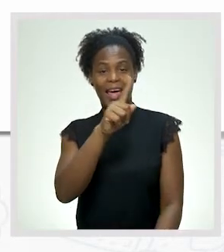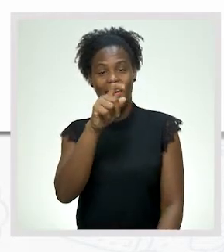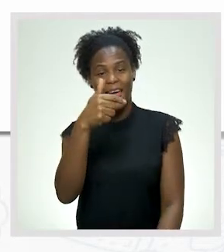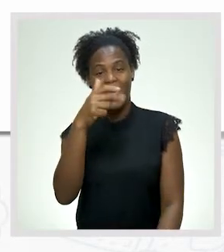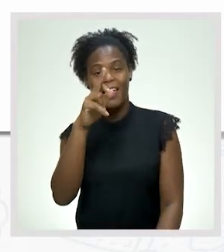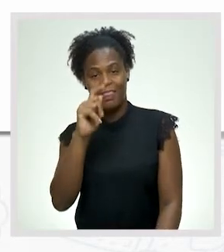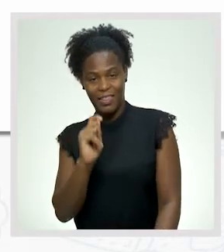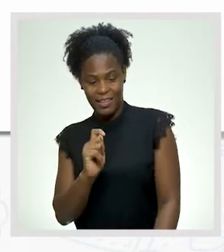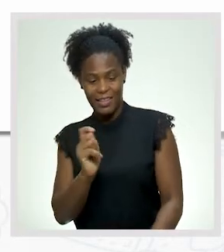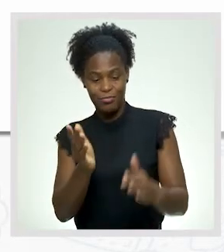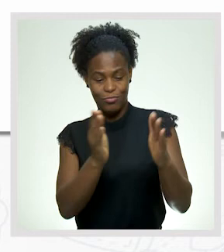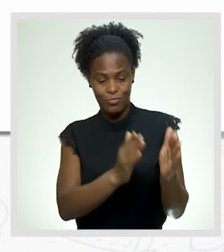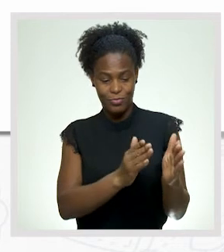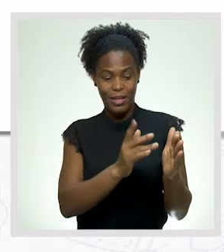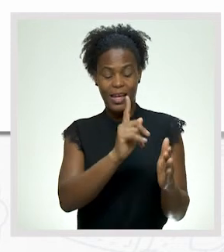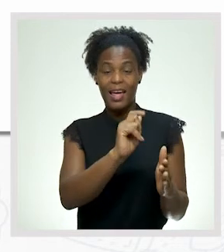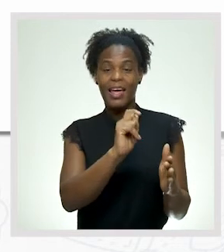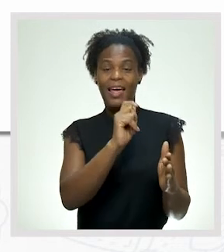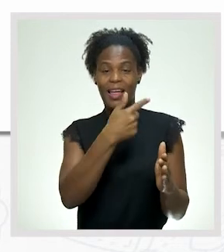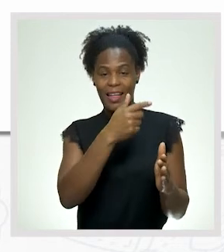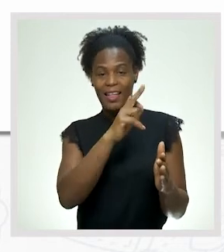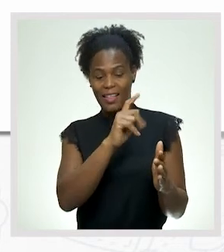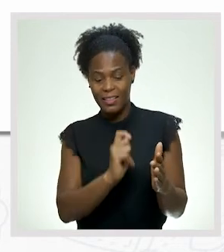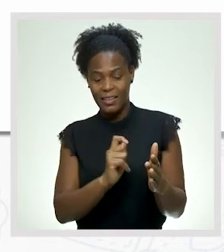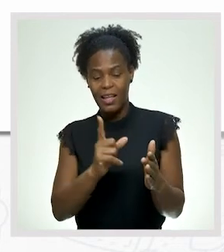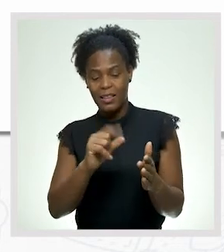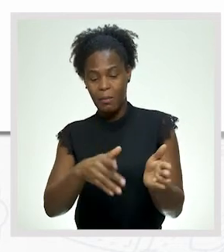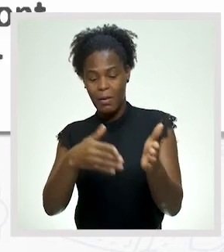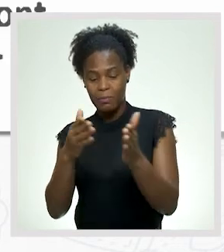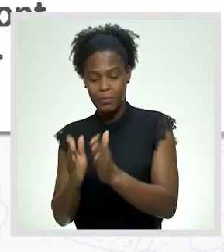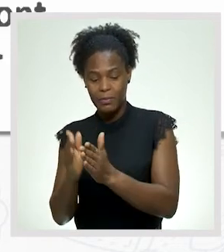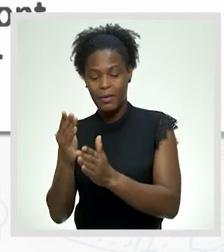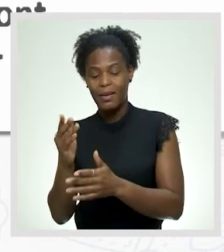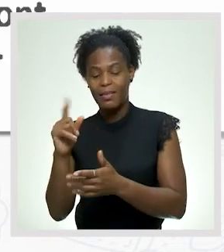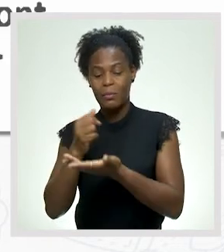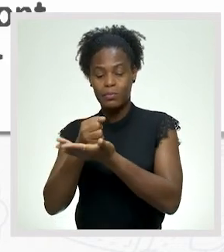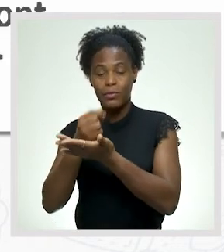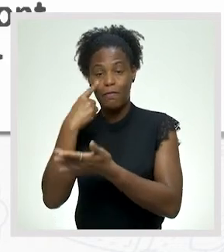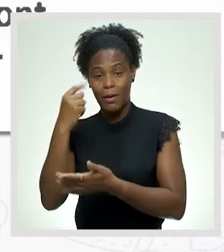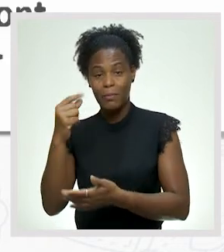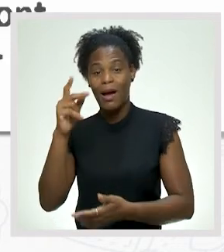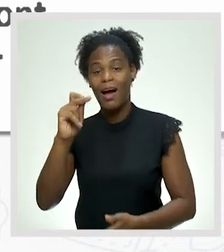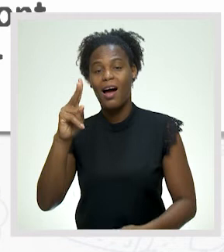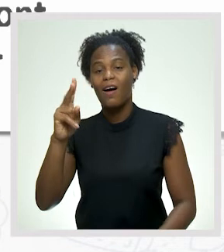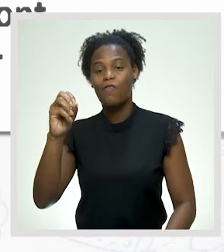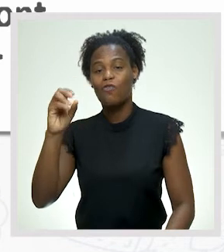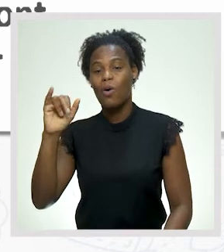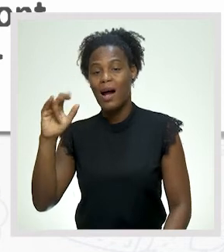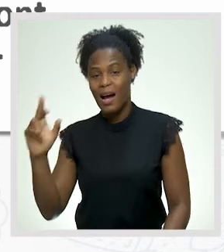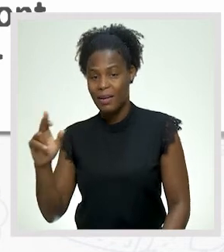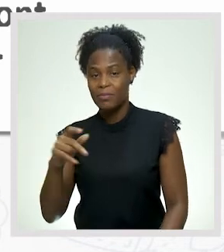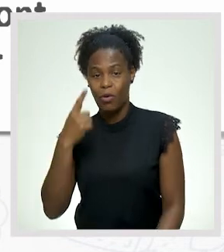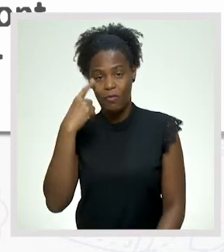être, comme vous avez ici, et auxiliaire avoir. Donc les